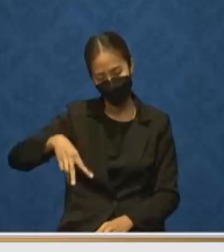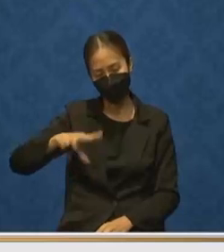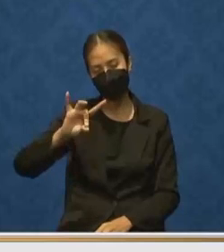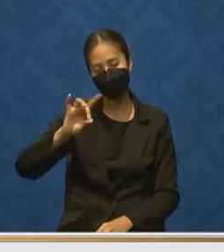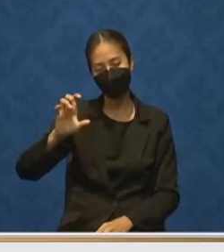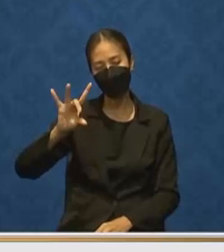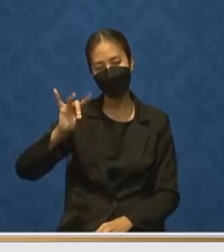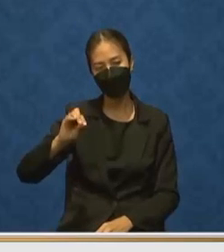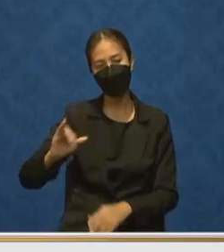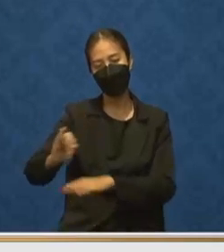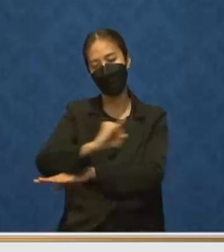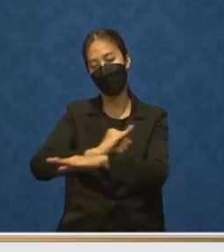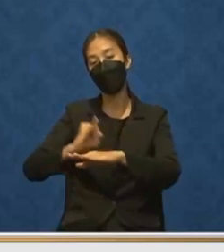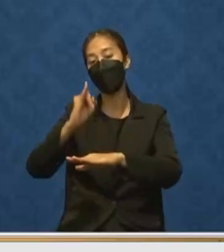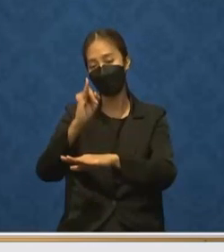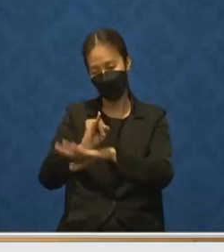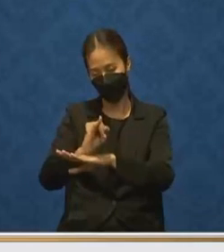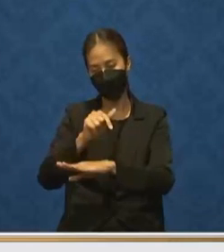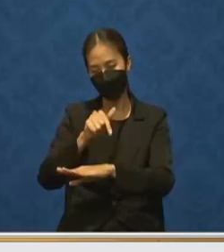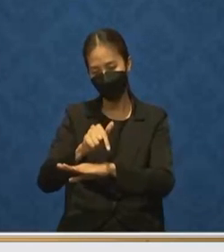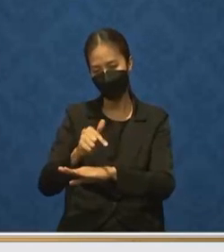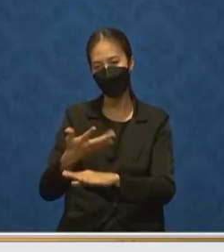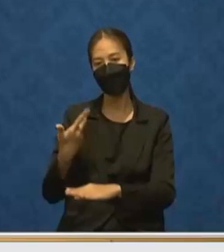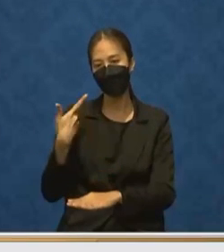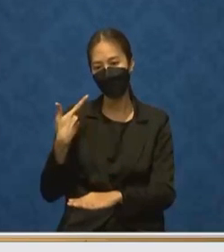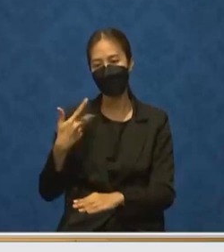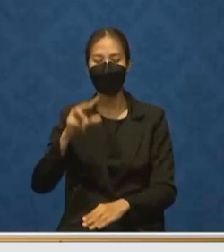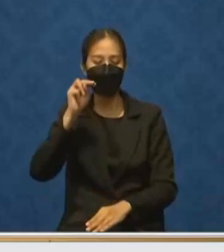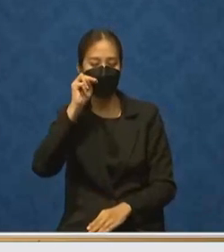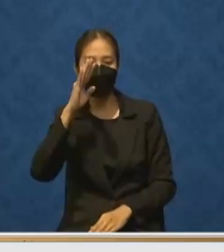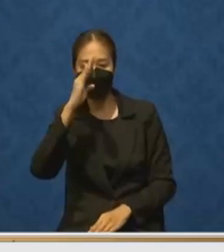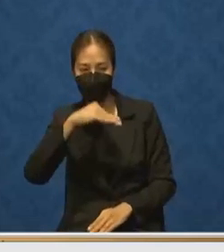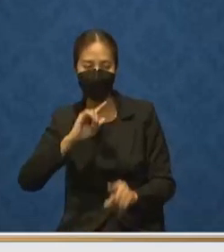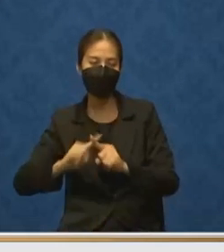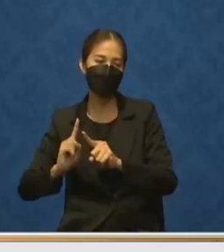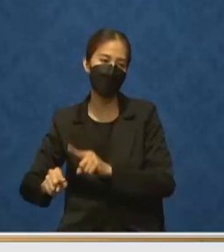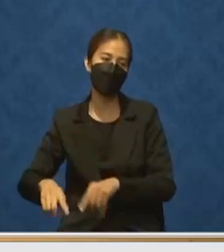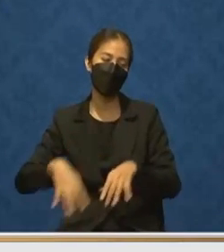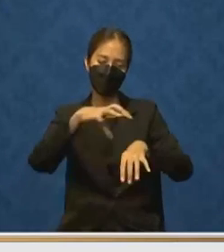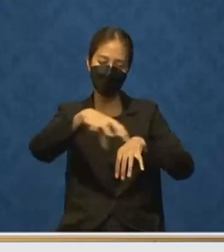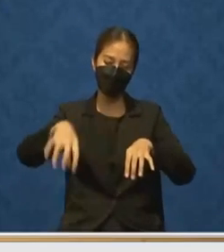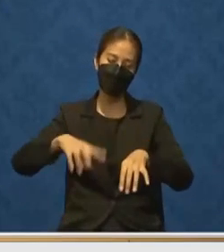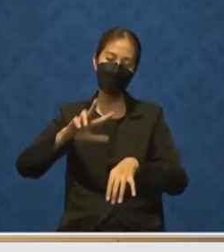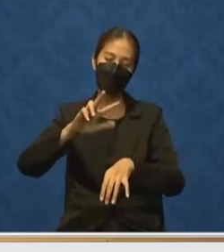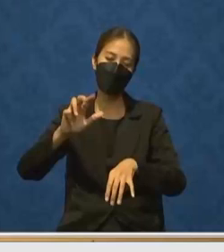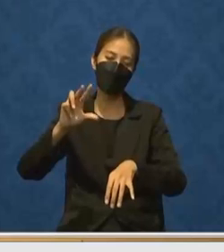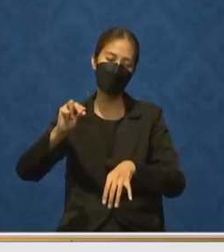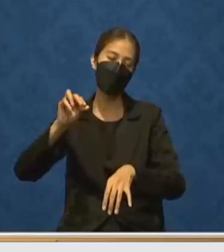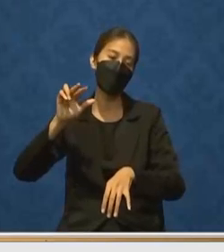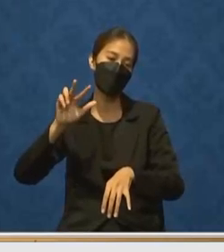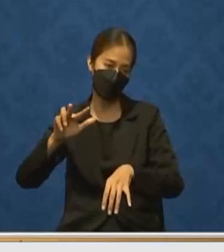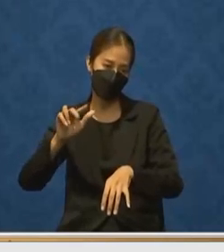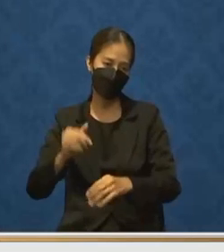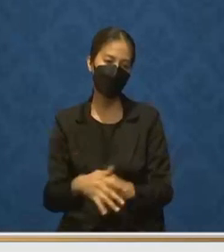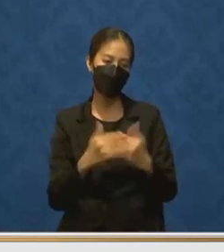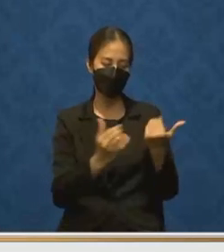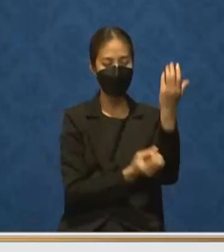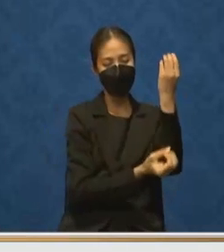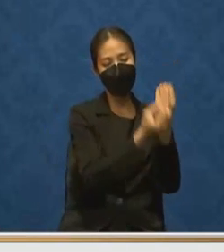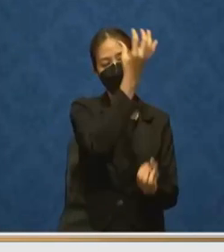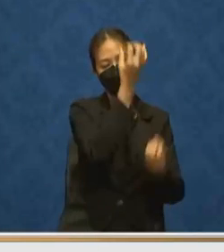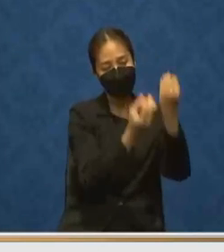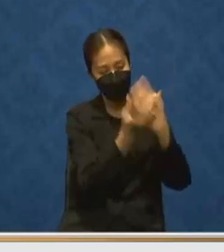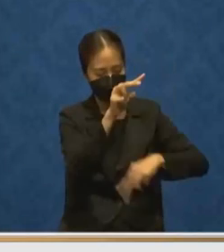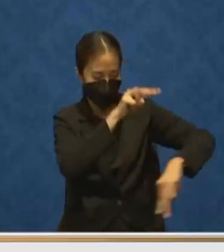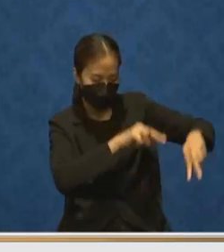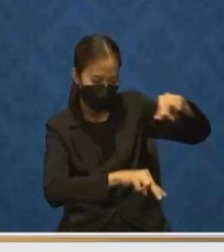336,882 ไร่พัฒนาและเพิ่มประสิทธิภาพการจัดการน้ำเสีย333แห่งอนุรักษ์ฟื้นฟูสภาพป่าต้นน้ำป้องกันการ